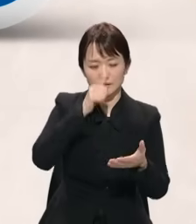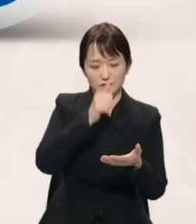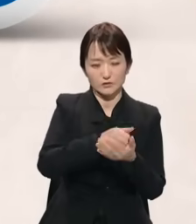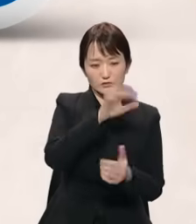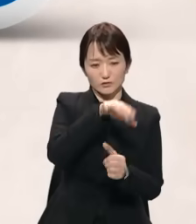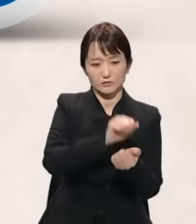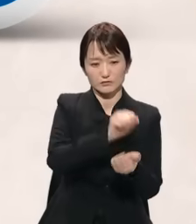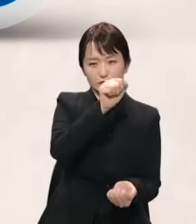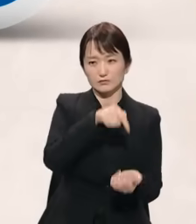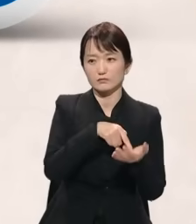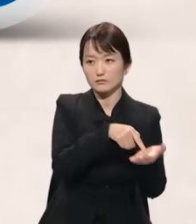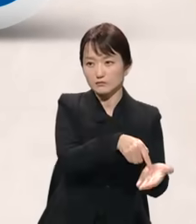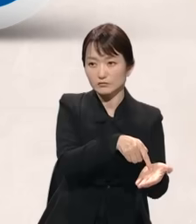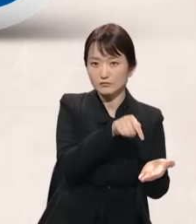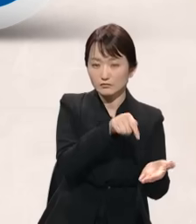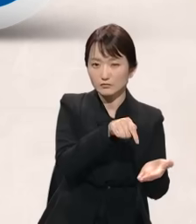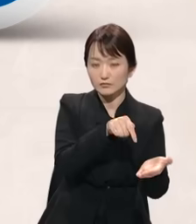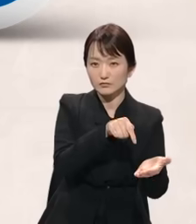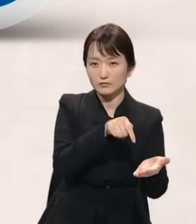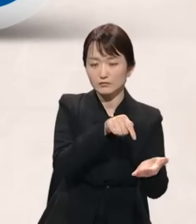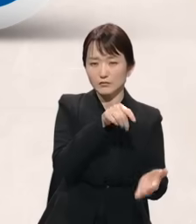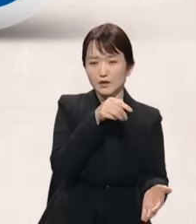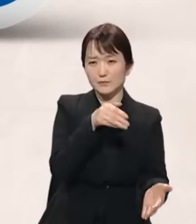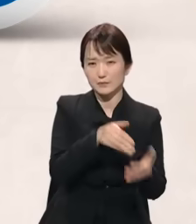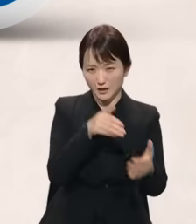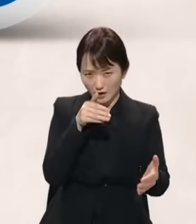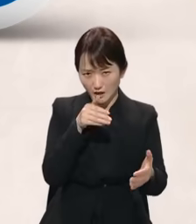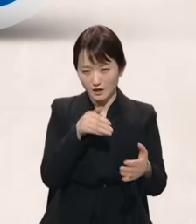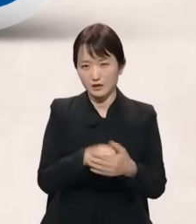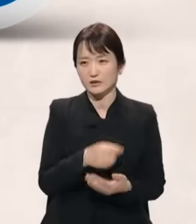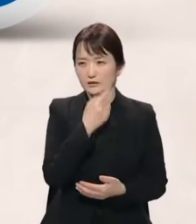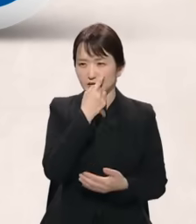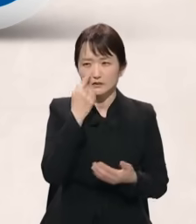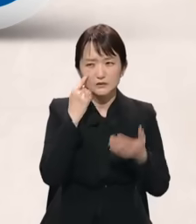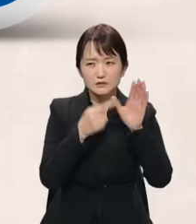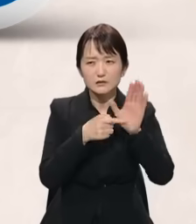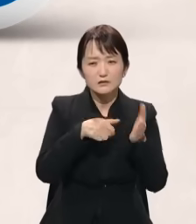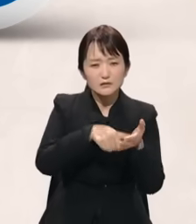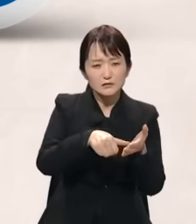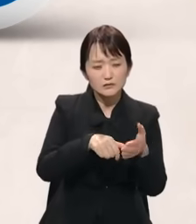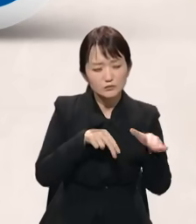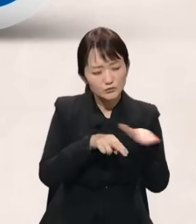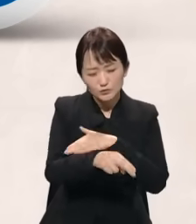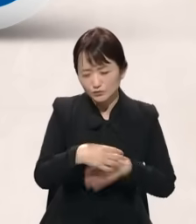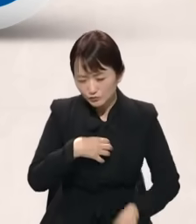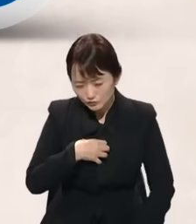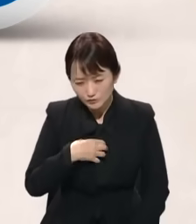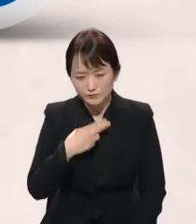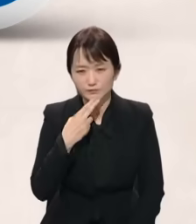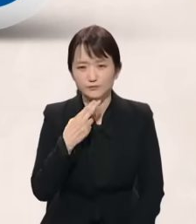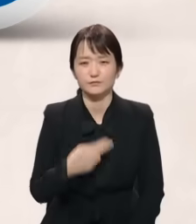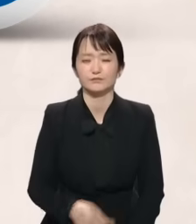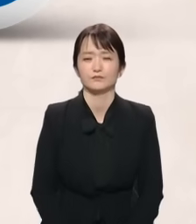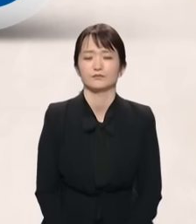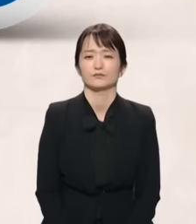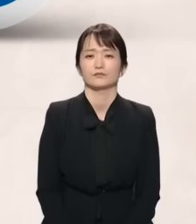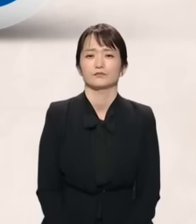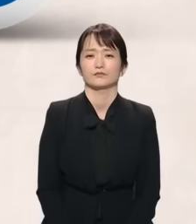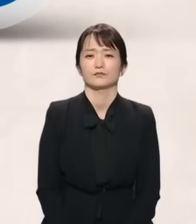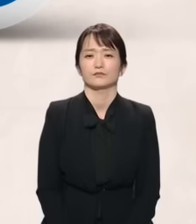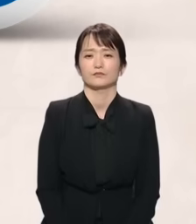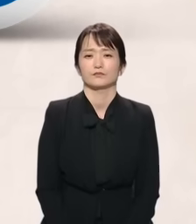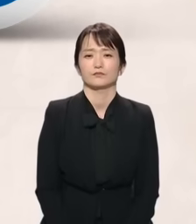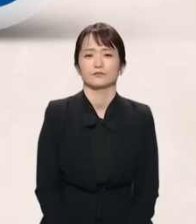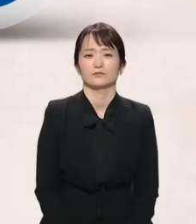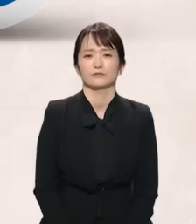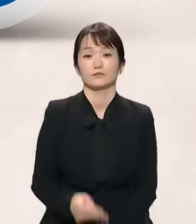신청을 합니다. 그런데 이걸 법원이 기각을 했습니다. 증거인멸 그리고 도주 우려가 없다는 이유였습니다. 자,